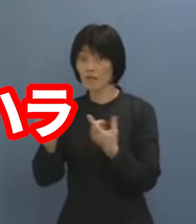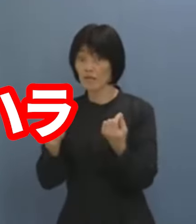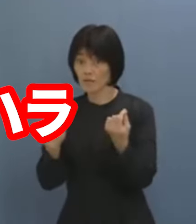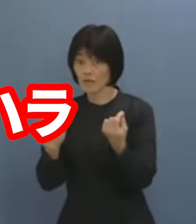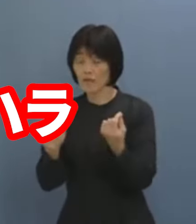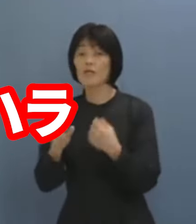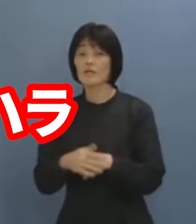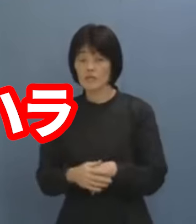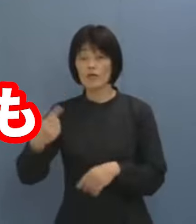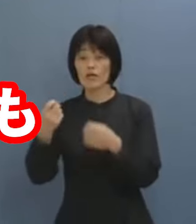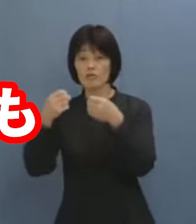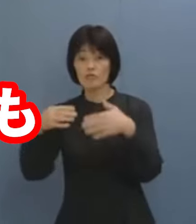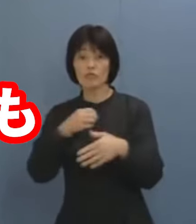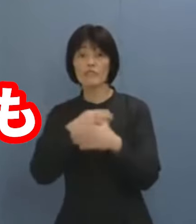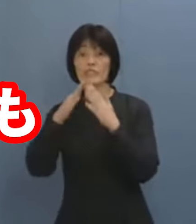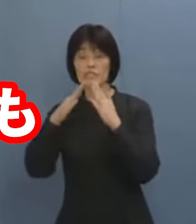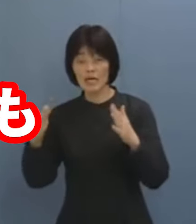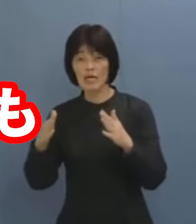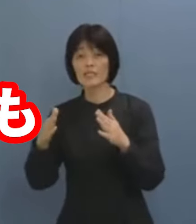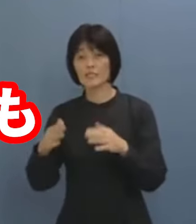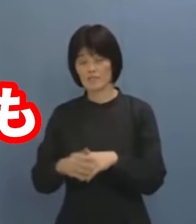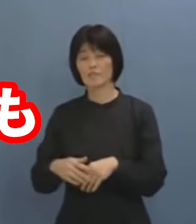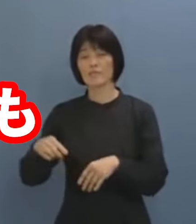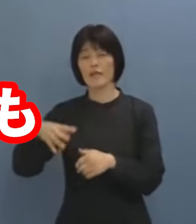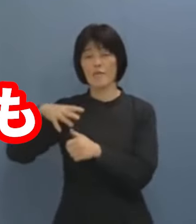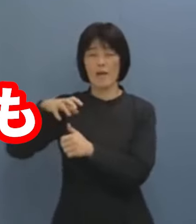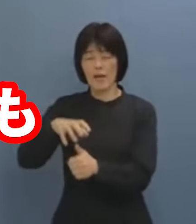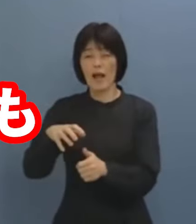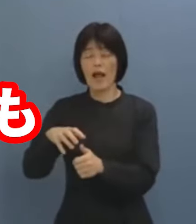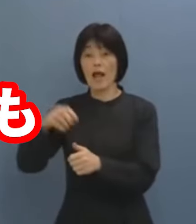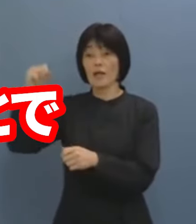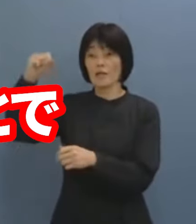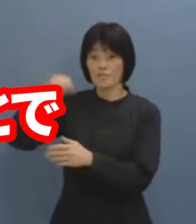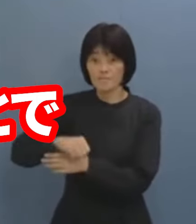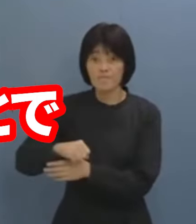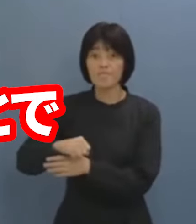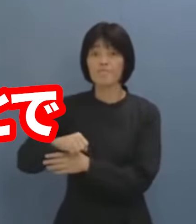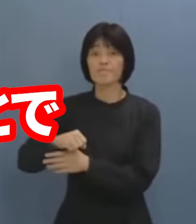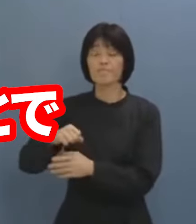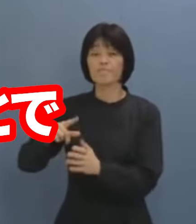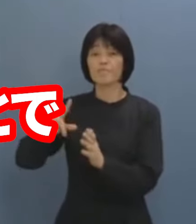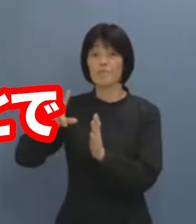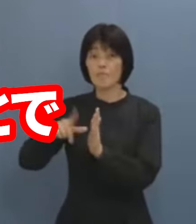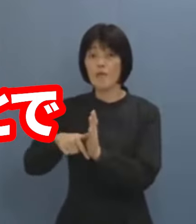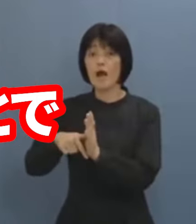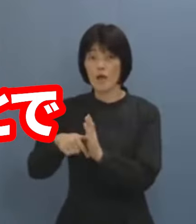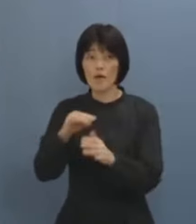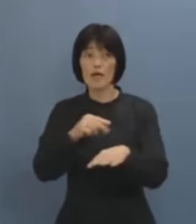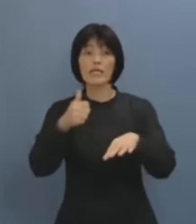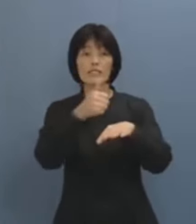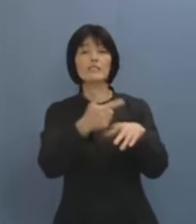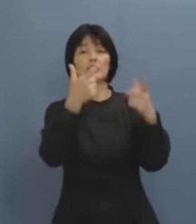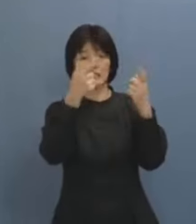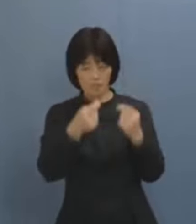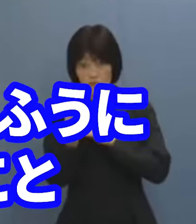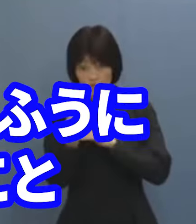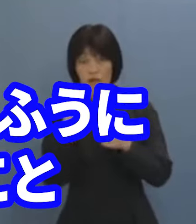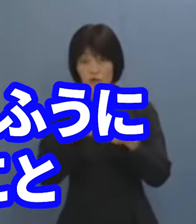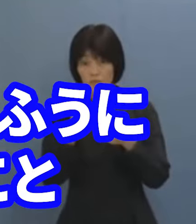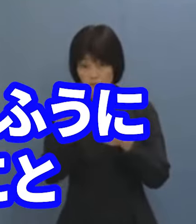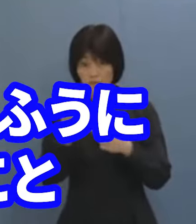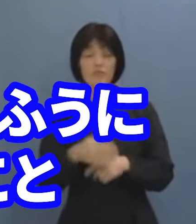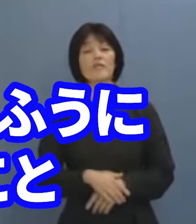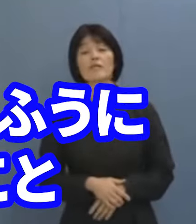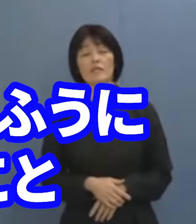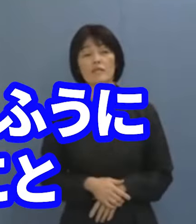階で知事はパワハラというふうに、まあ、今は思われてなくても認定されればそれにあのお認めになるということでいいですか。 そうですね、あの一